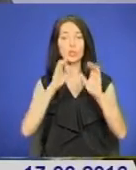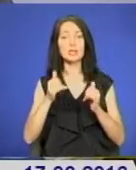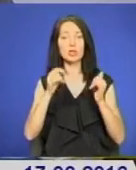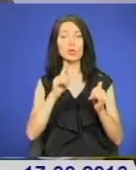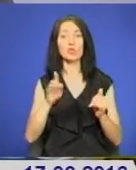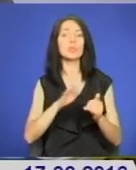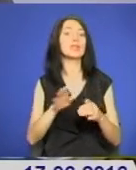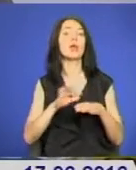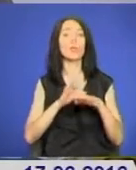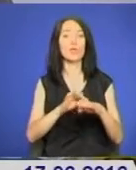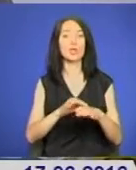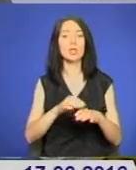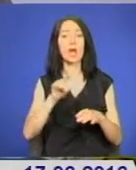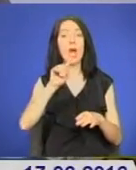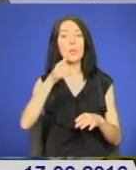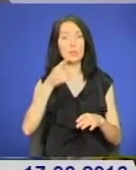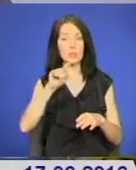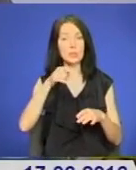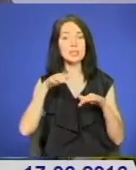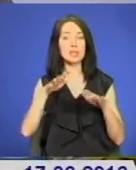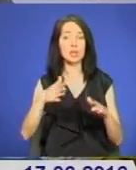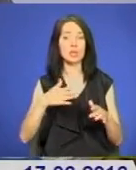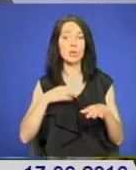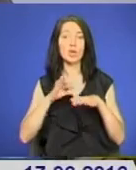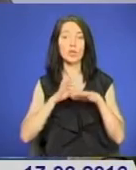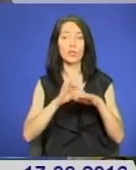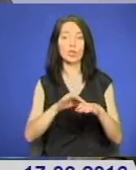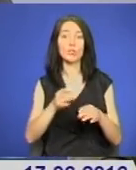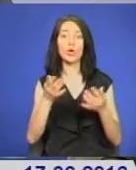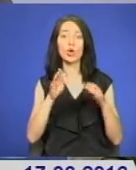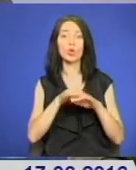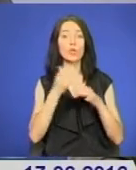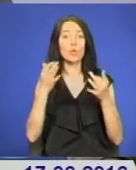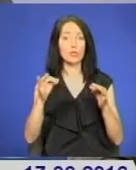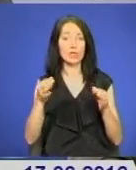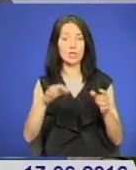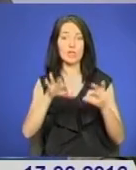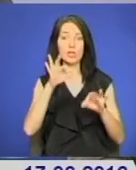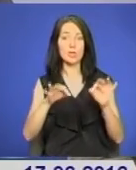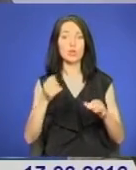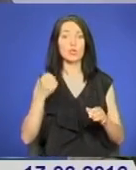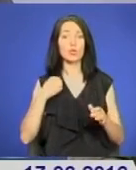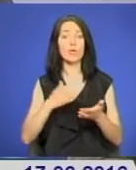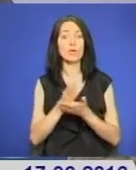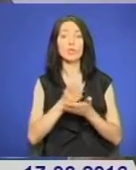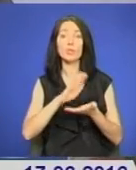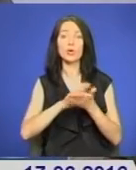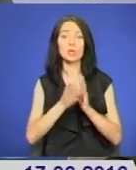проводити мобілізацію, мобілізаційні заходи, ми якраз проводимо добровільний відбір на військову службу за контрактом